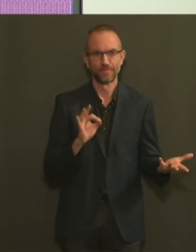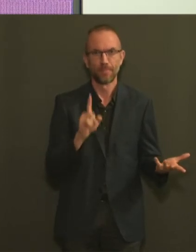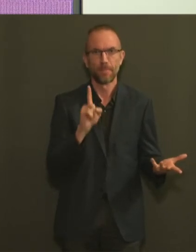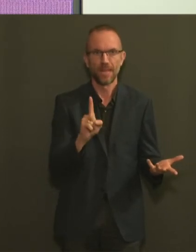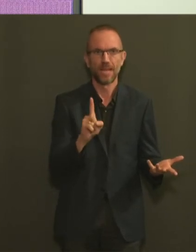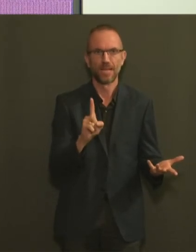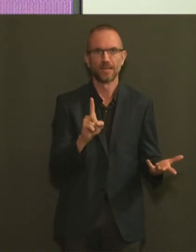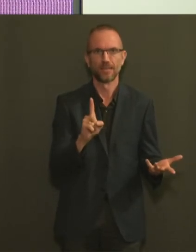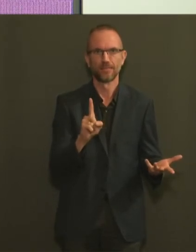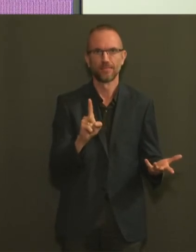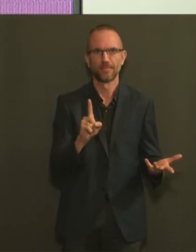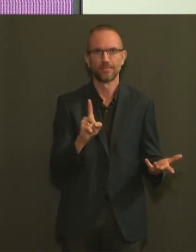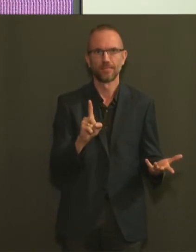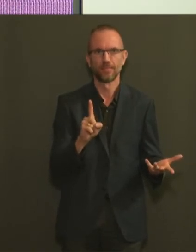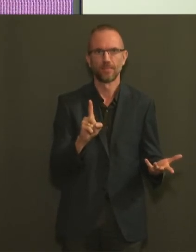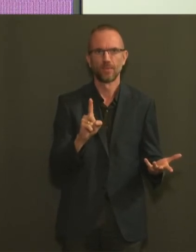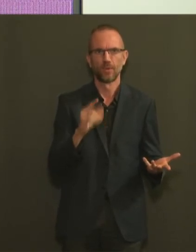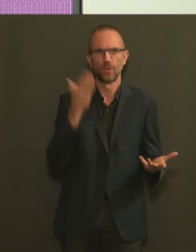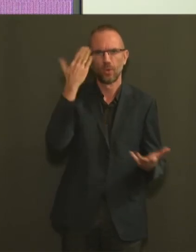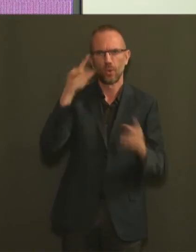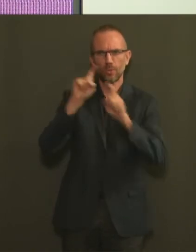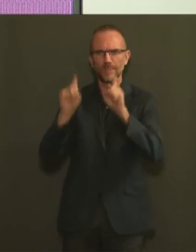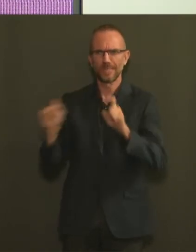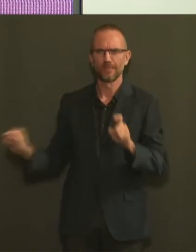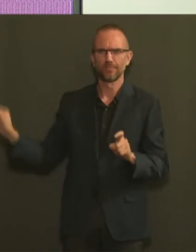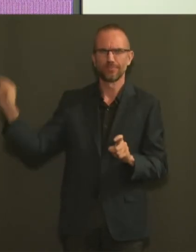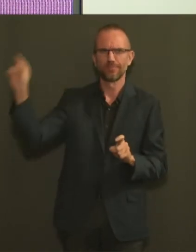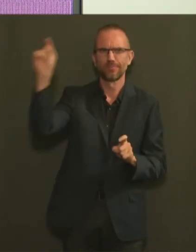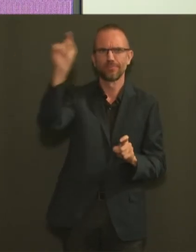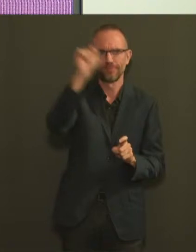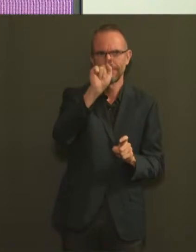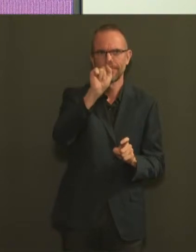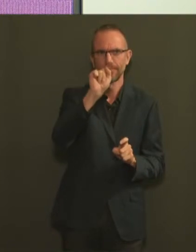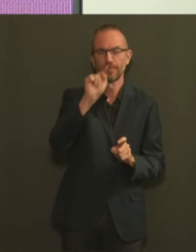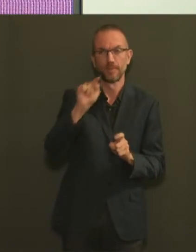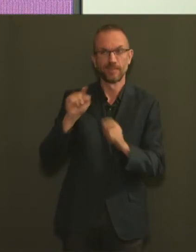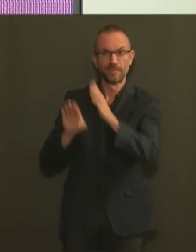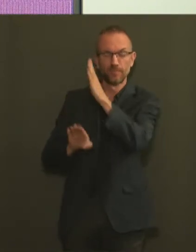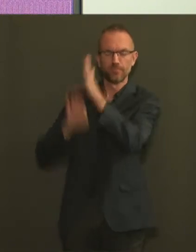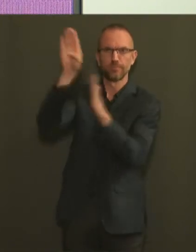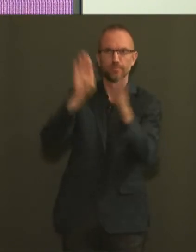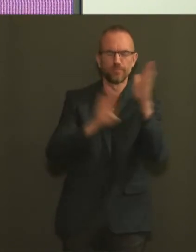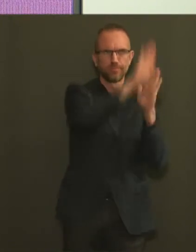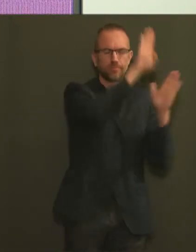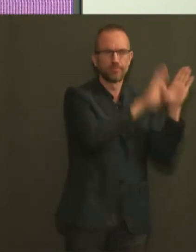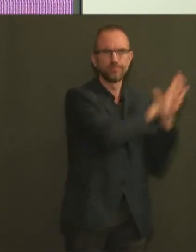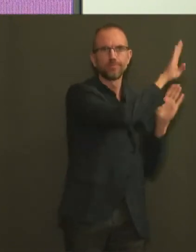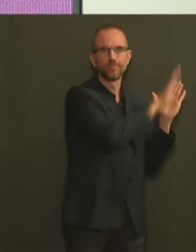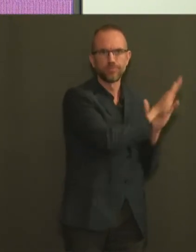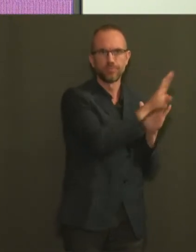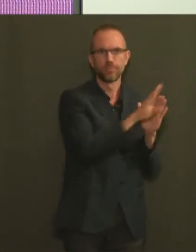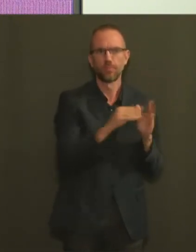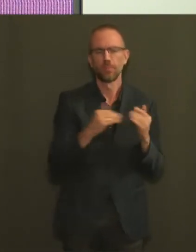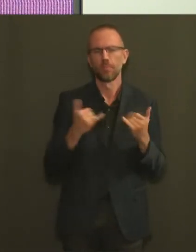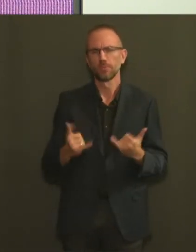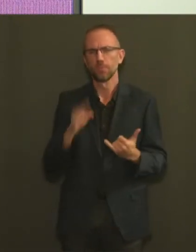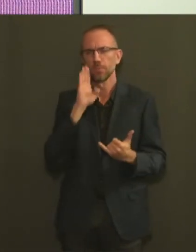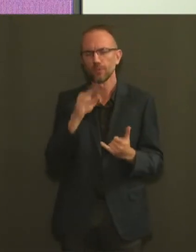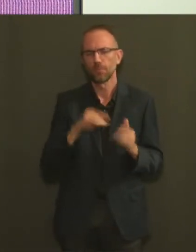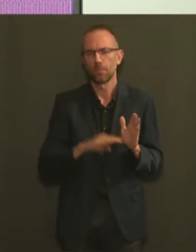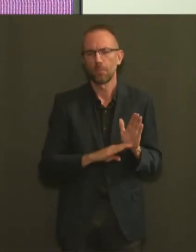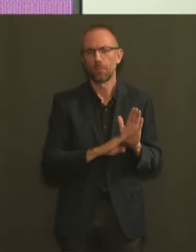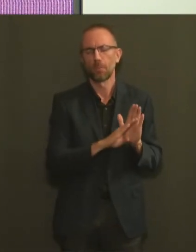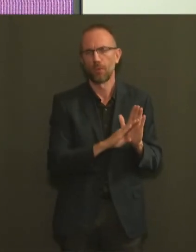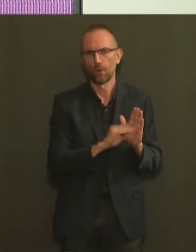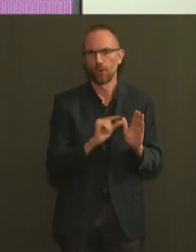ce que voit d'autres pays qui nous entourent en europe avec des augmentations beaucoup plus importante les hospitalisations